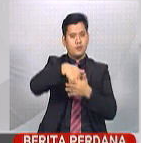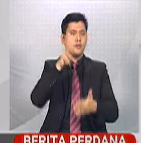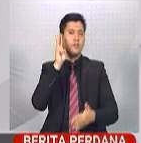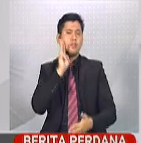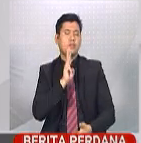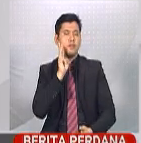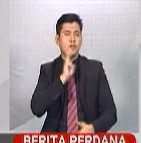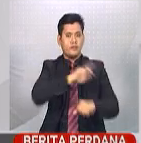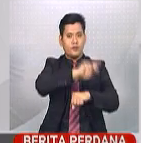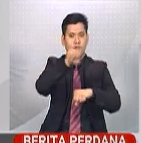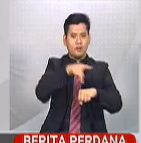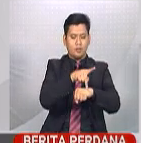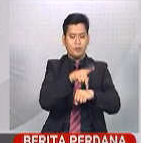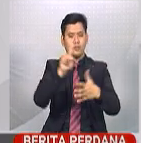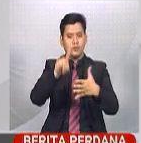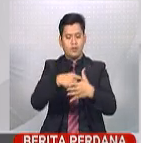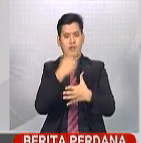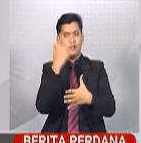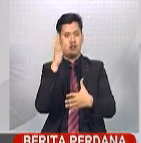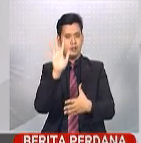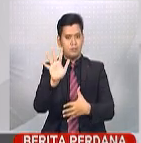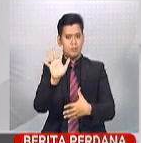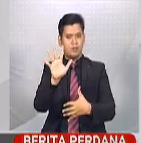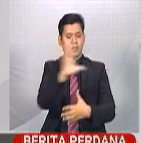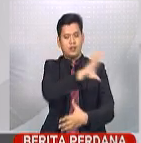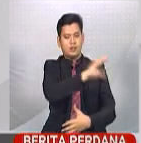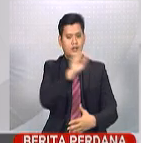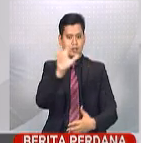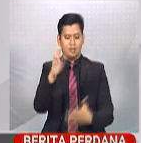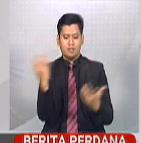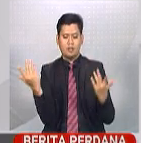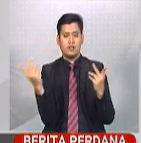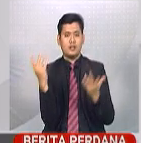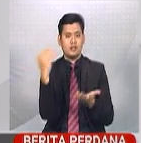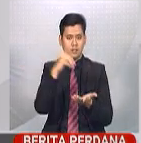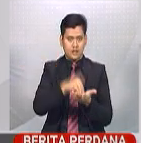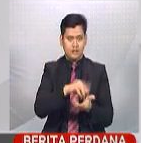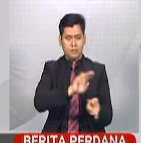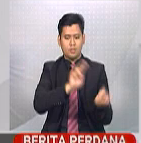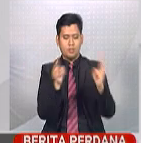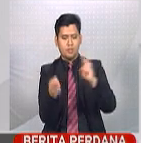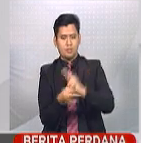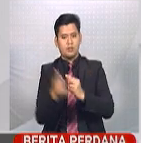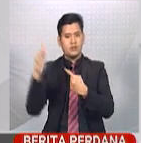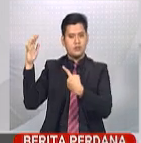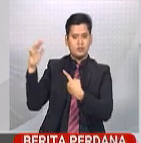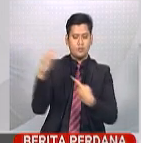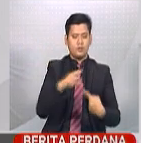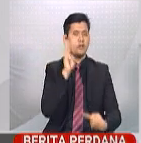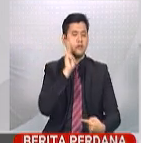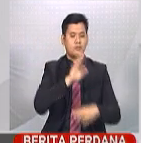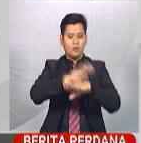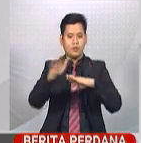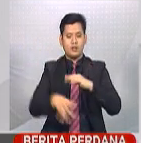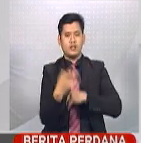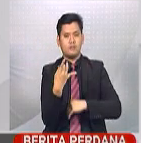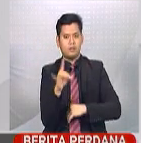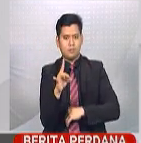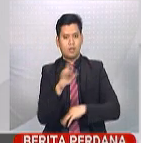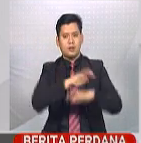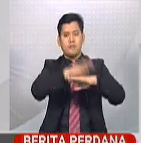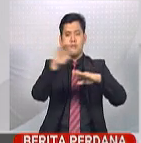ya Fave di Filipina pada bulan Mei pada kali tiga lagi yang bakal berubah Ayolah kejohanan wanita FF bawah 18 kejohanan